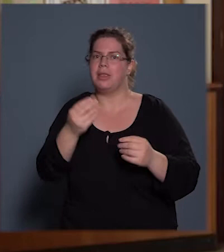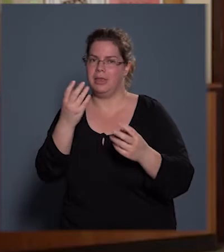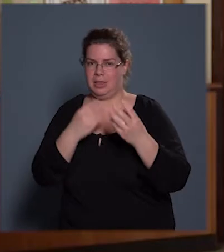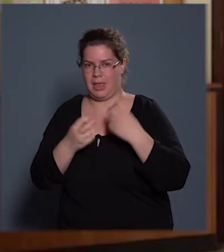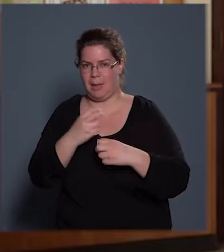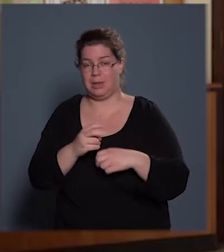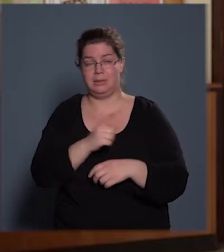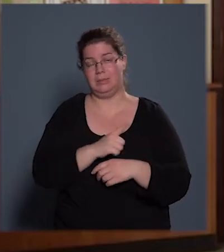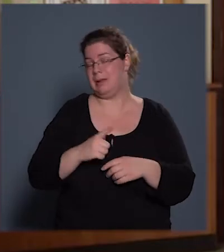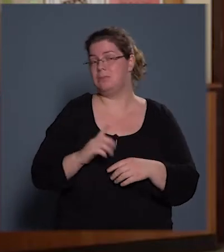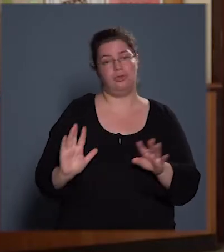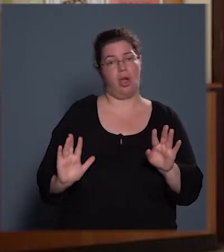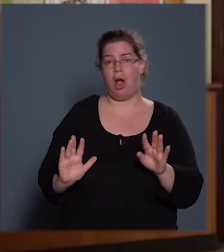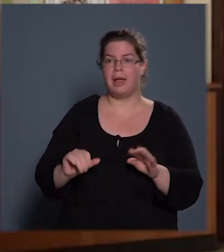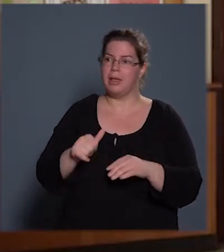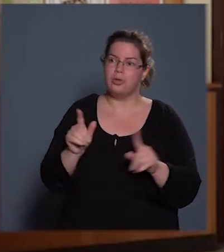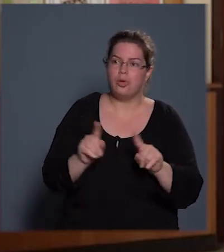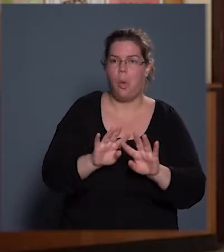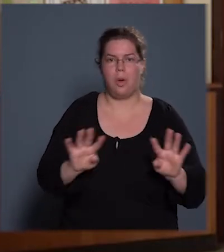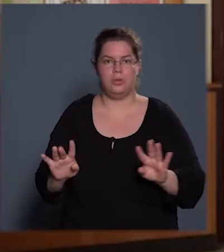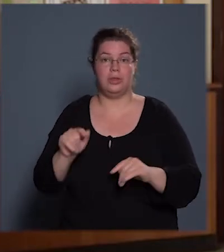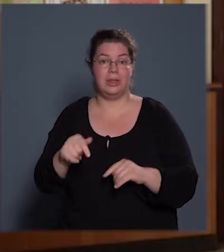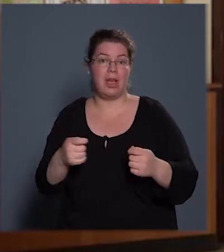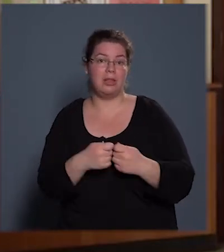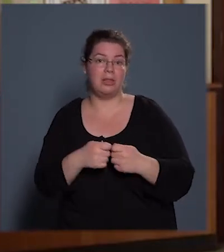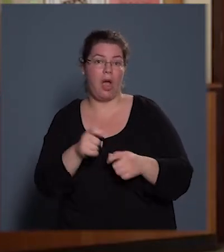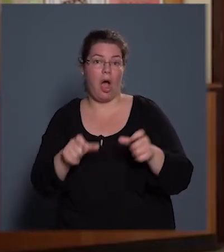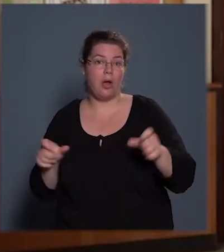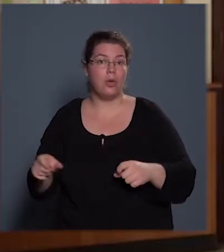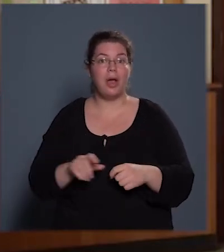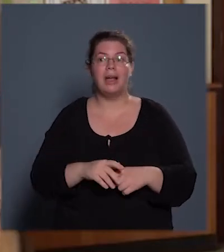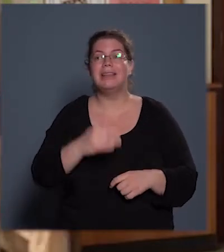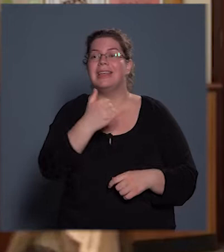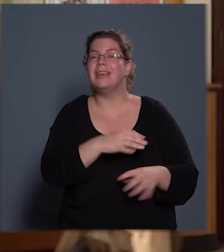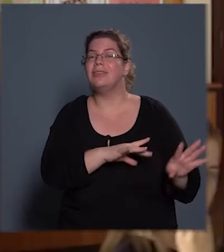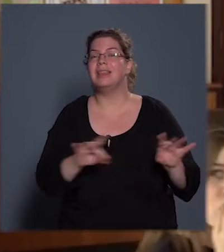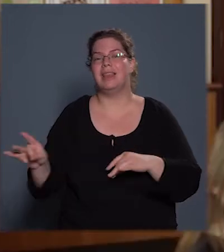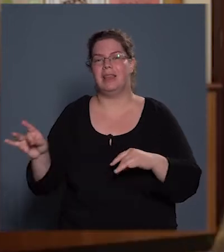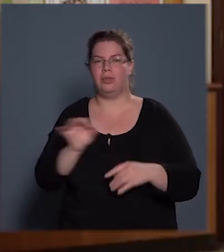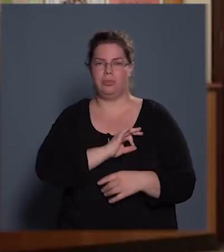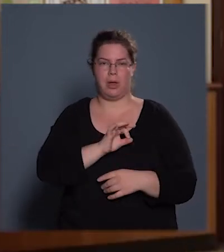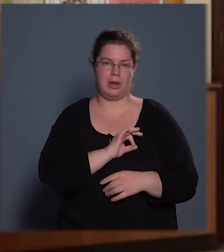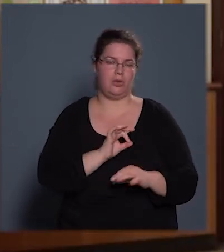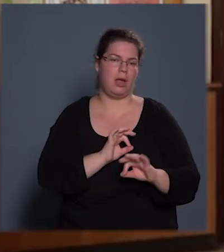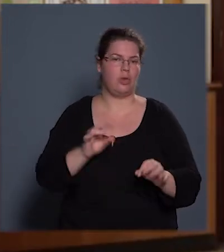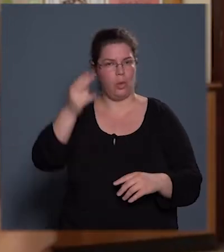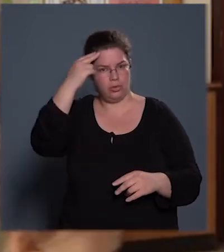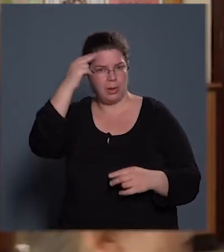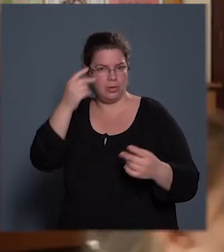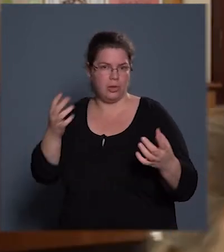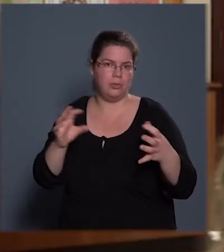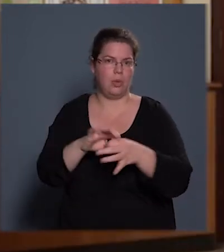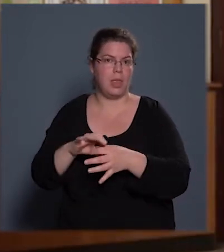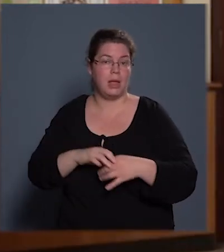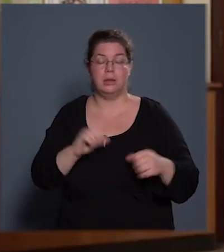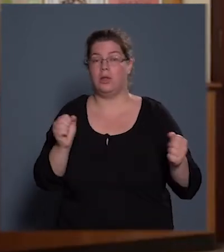ez nem csak egy kórus, hanem itt a tagokat évtizedes barátság és is jó ismeretség fűzi össze. Ez nagyon